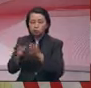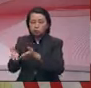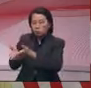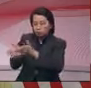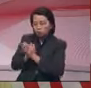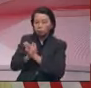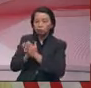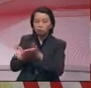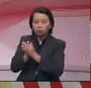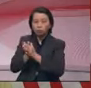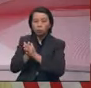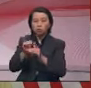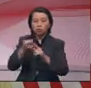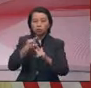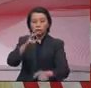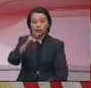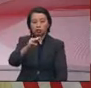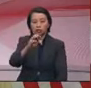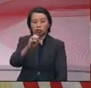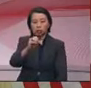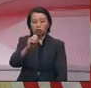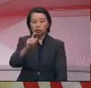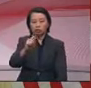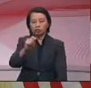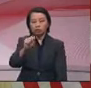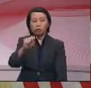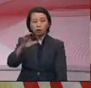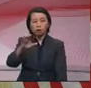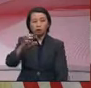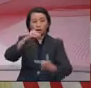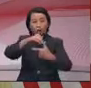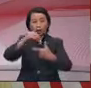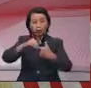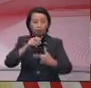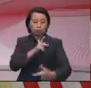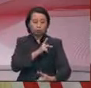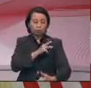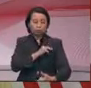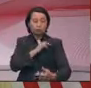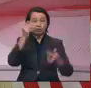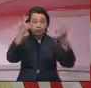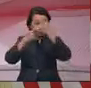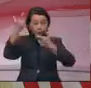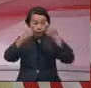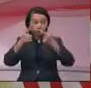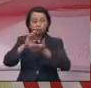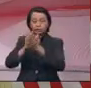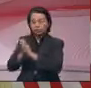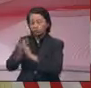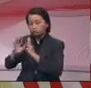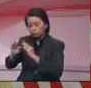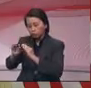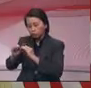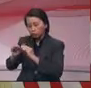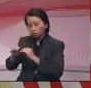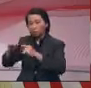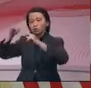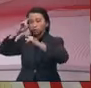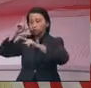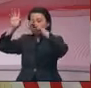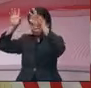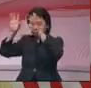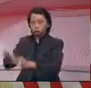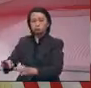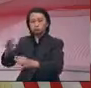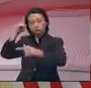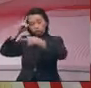permohonan daripada MOTEX ataupun Kementerian Pelancongan, maka mesyuarat juga telah